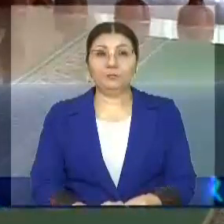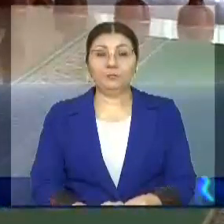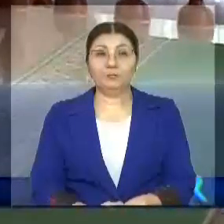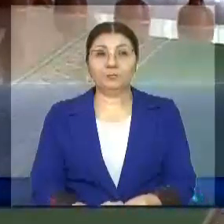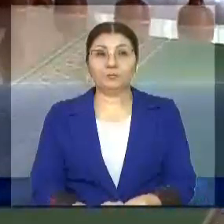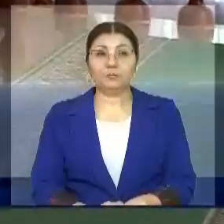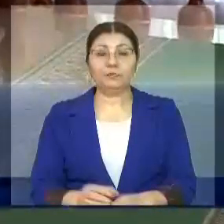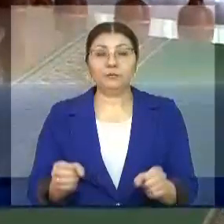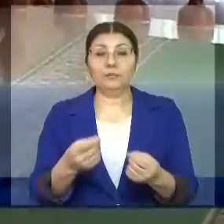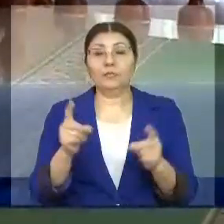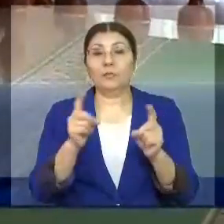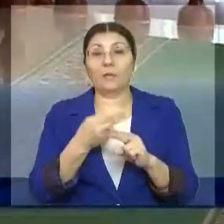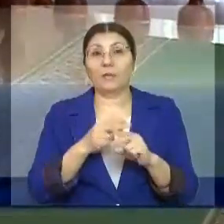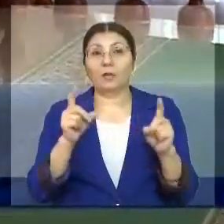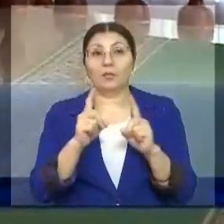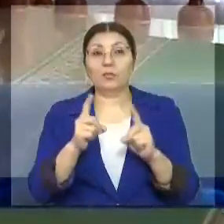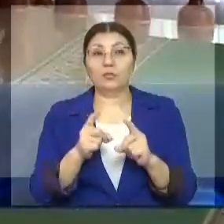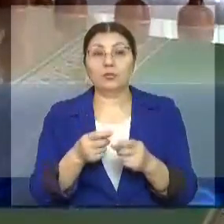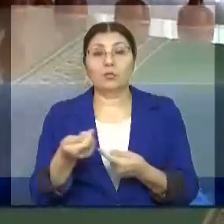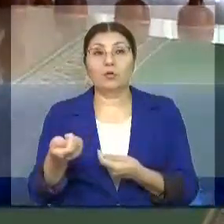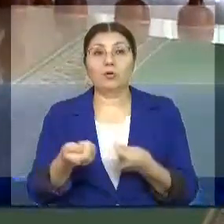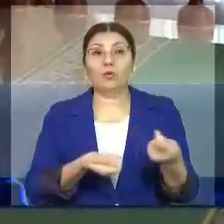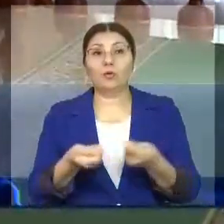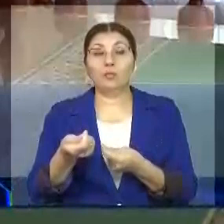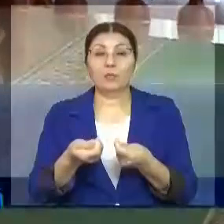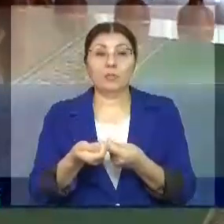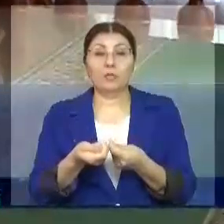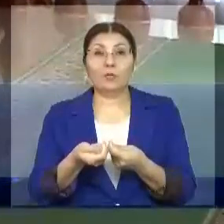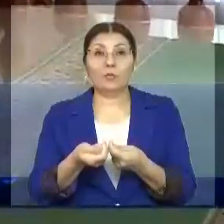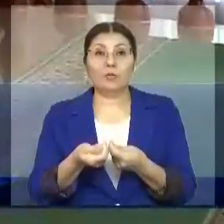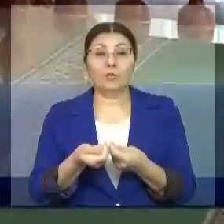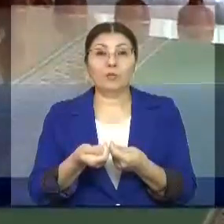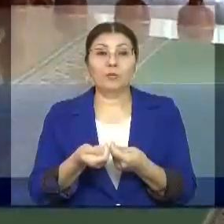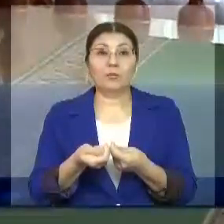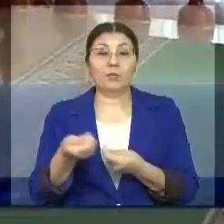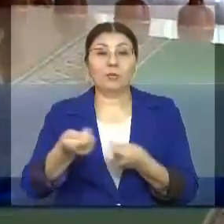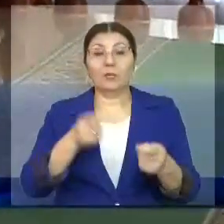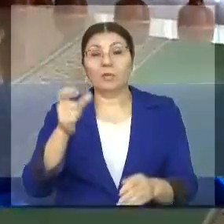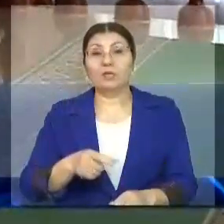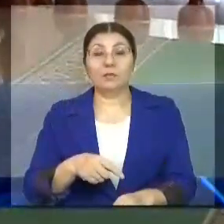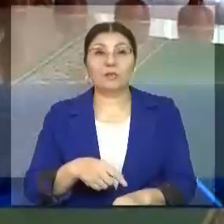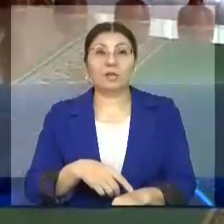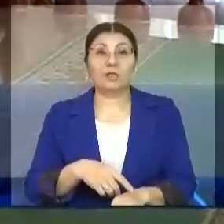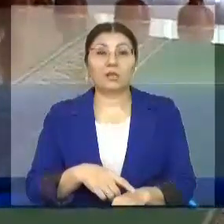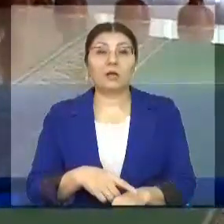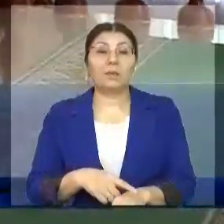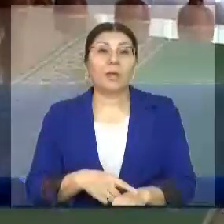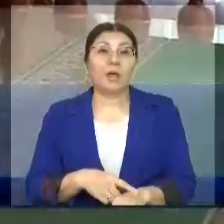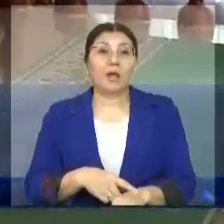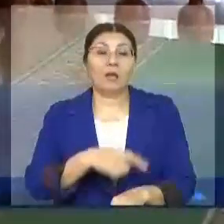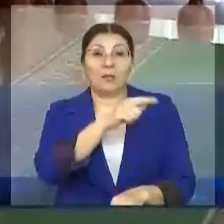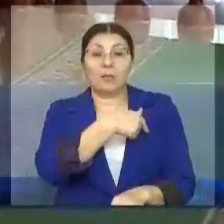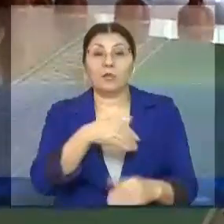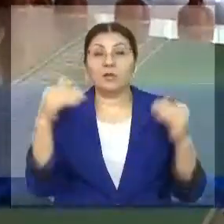участка выявлено, то, что именно ректор медицинской академии Актюбинской именно